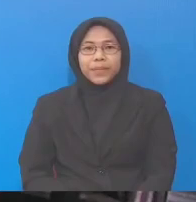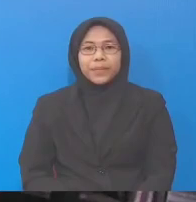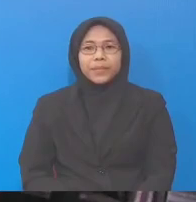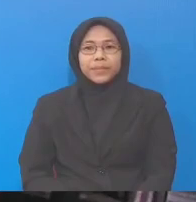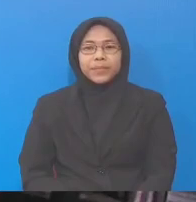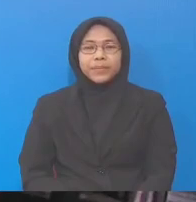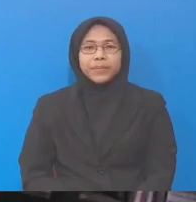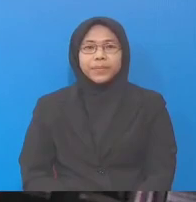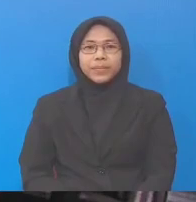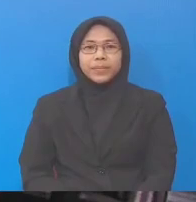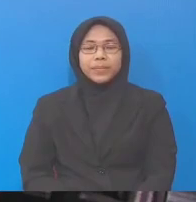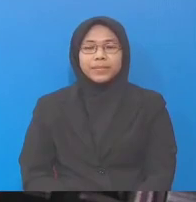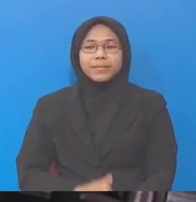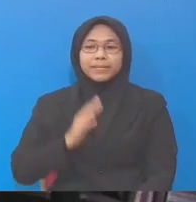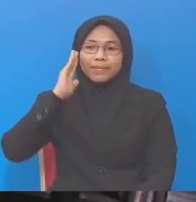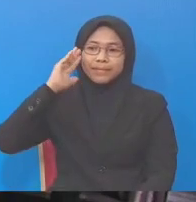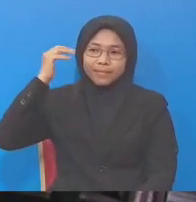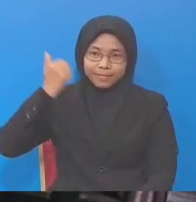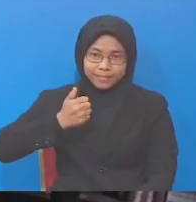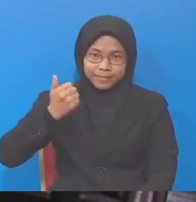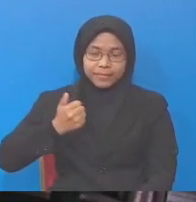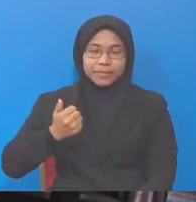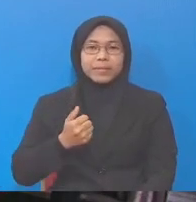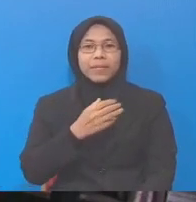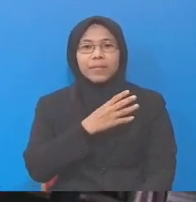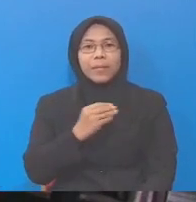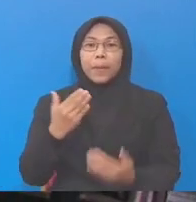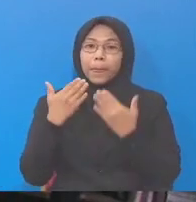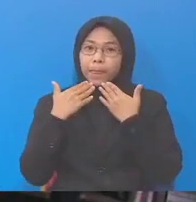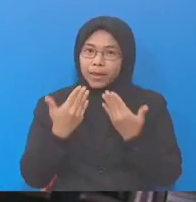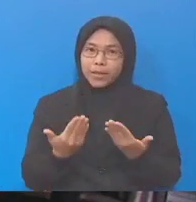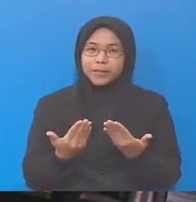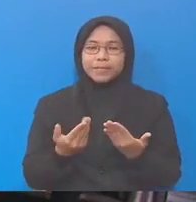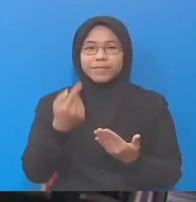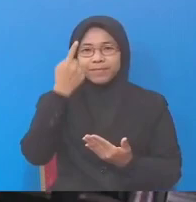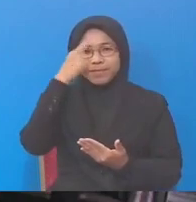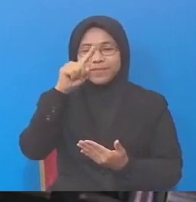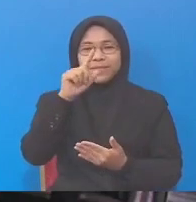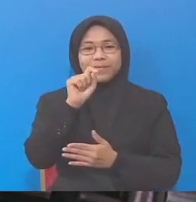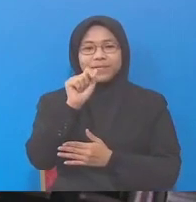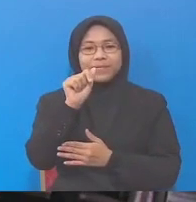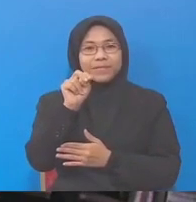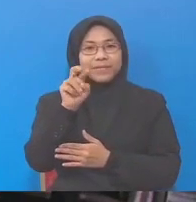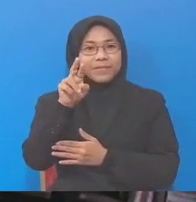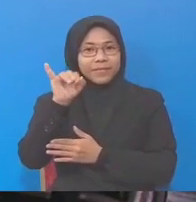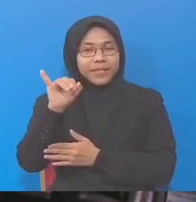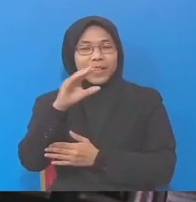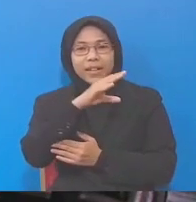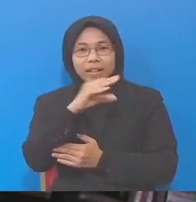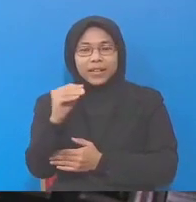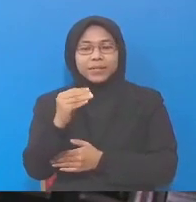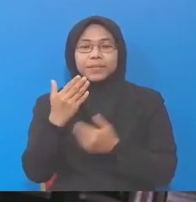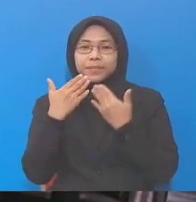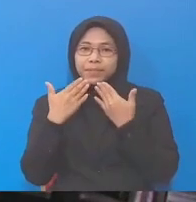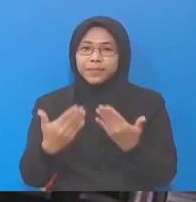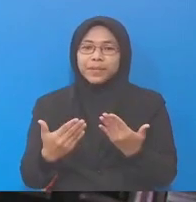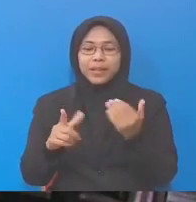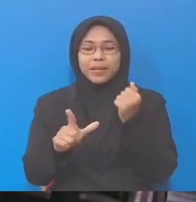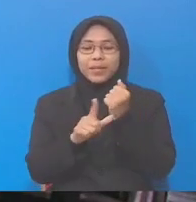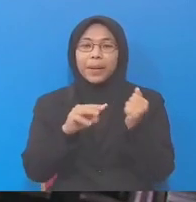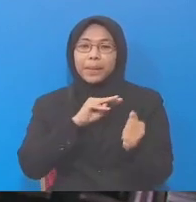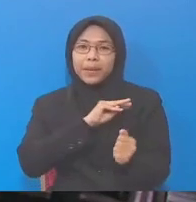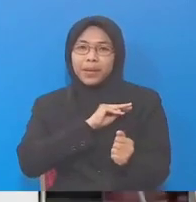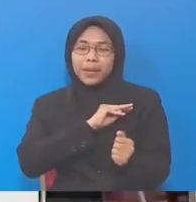Halo assalamualaikum warahmatullahi wabarakatuh Makasih tensi Spike terima kasih kepada timbalan